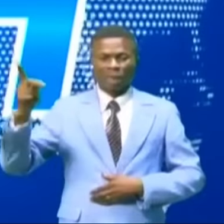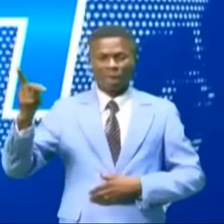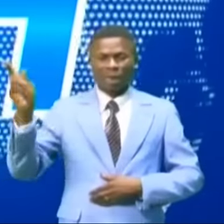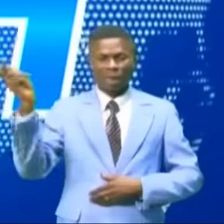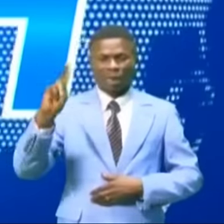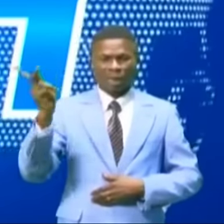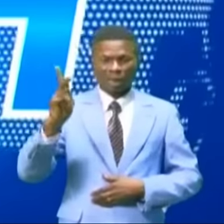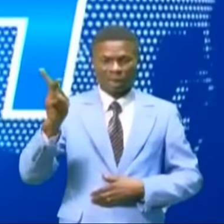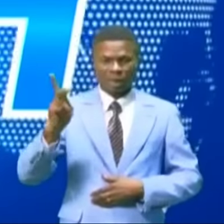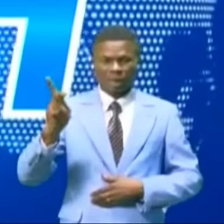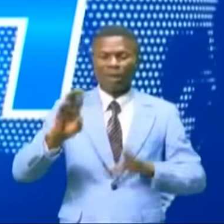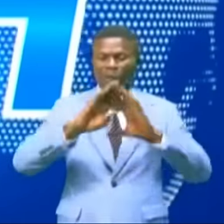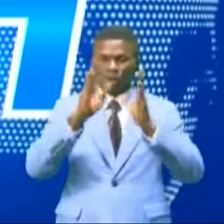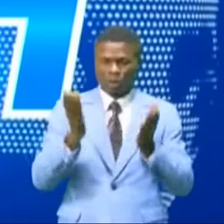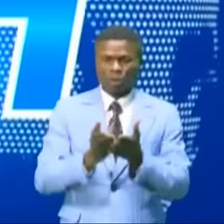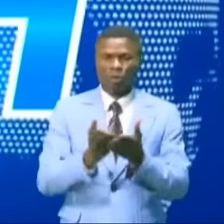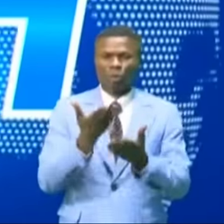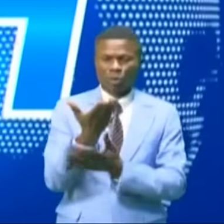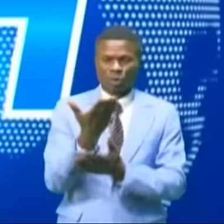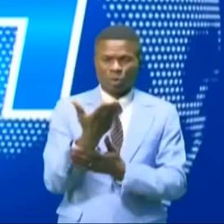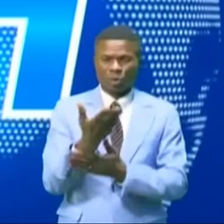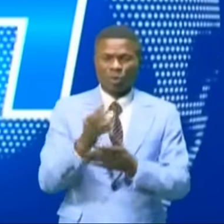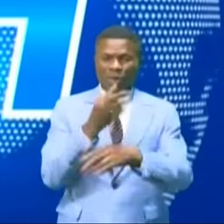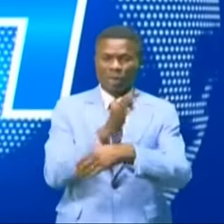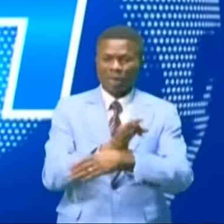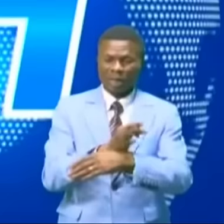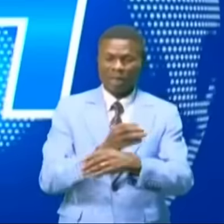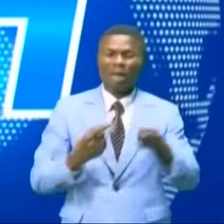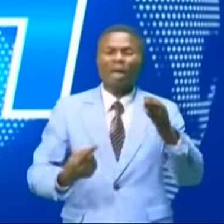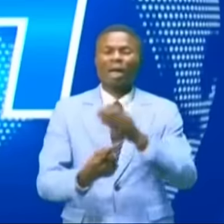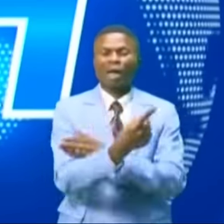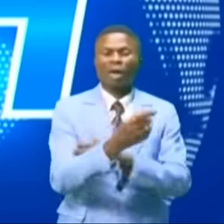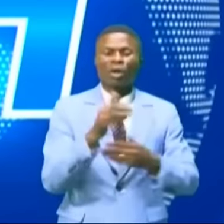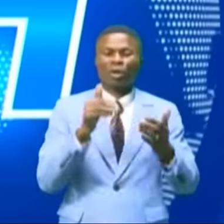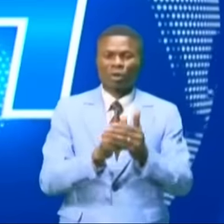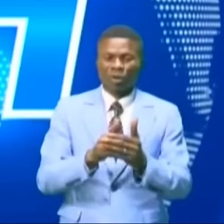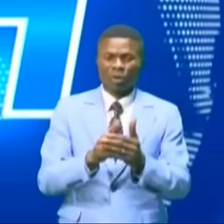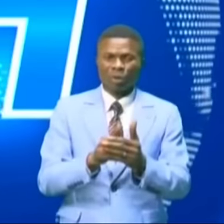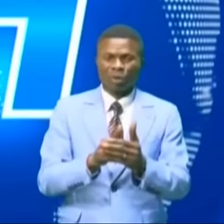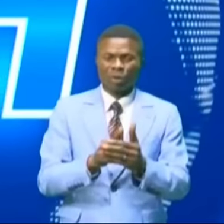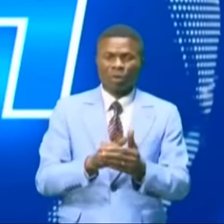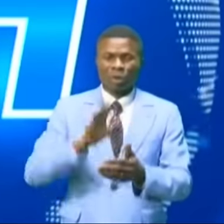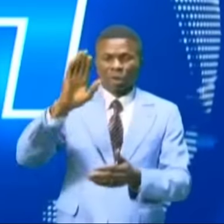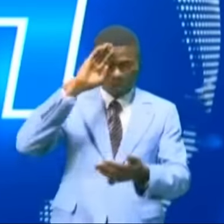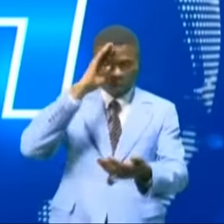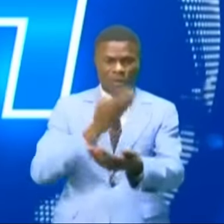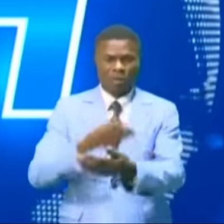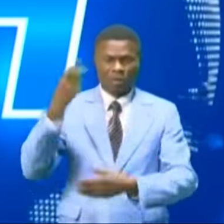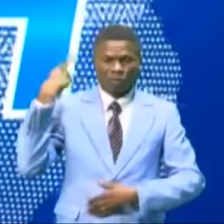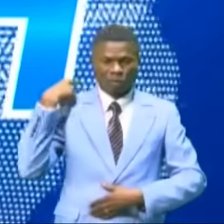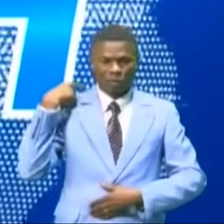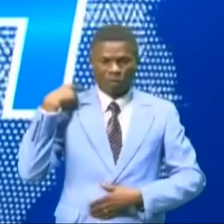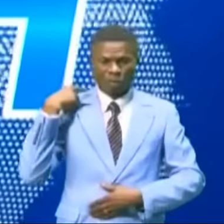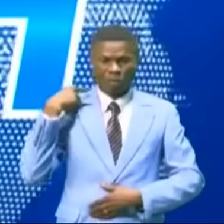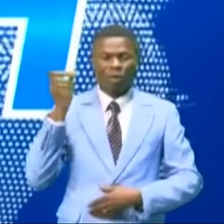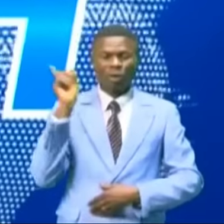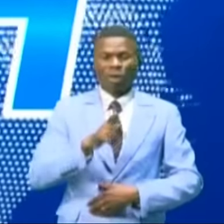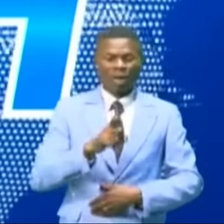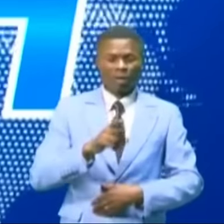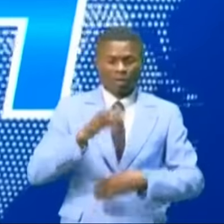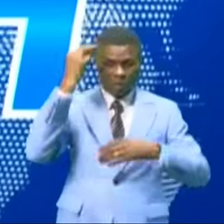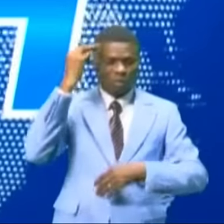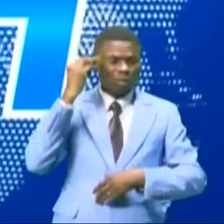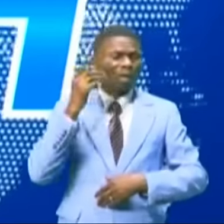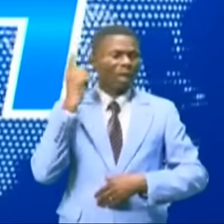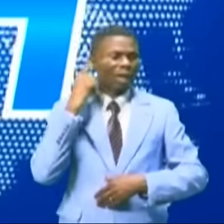pris comme tout le monde sur les réseaux sociaux les accusations portées contre l'un de ses fils et le venu à source auprès du ministre